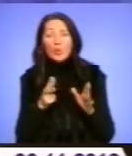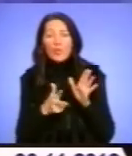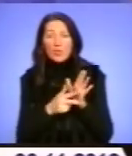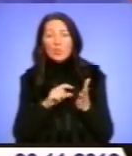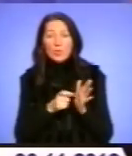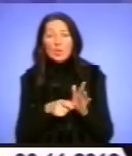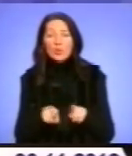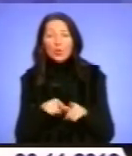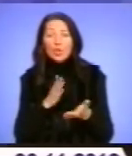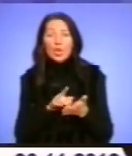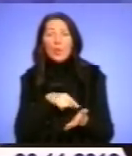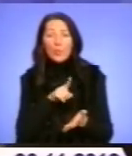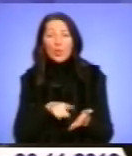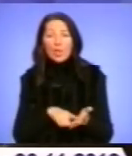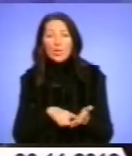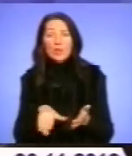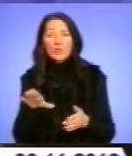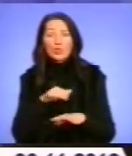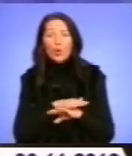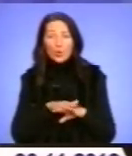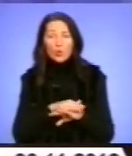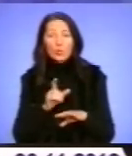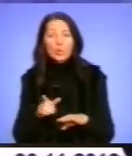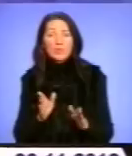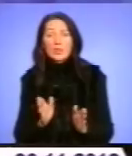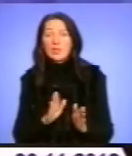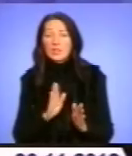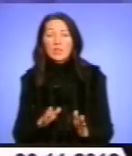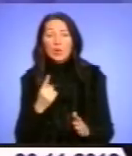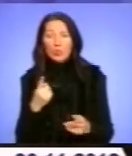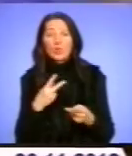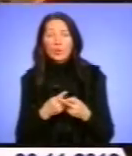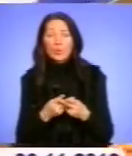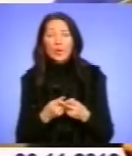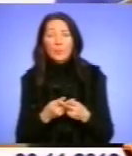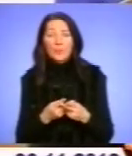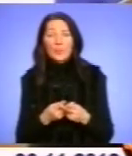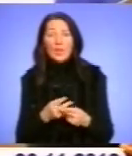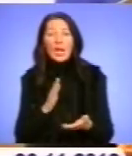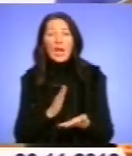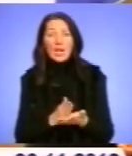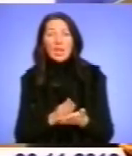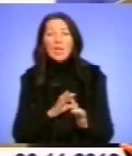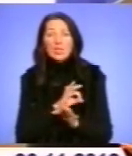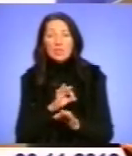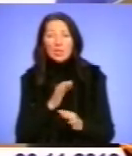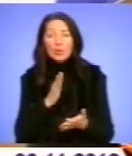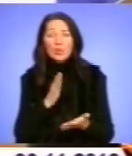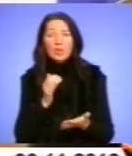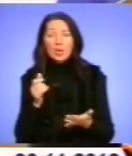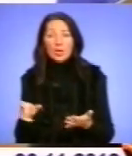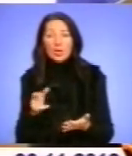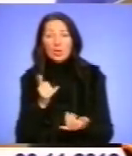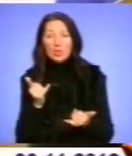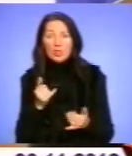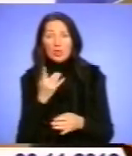є питання, можна сказати, всього суспільства, не тільки одної установи. Є сироти, є зараз, наверное, 4